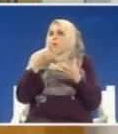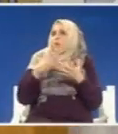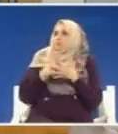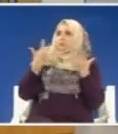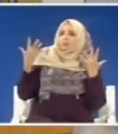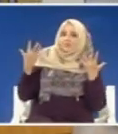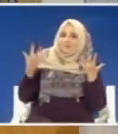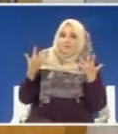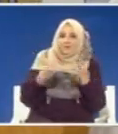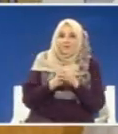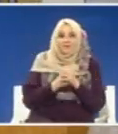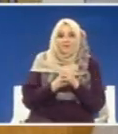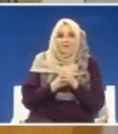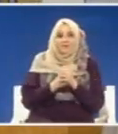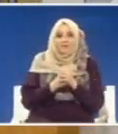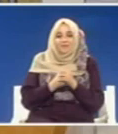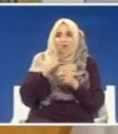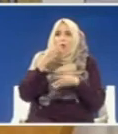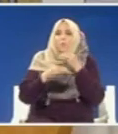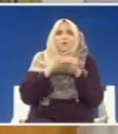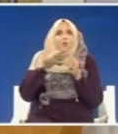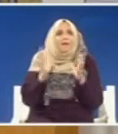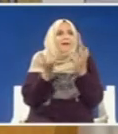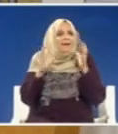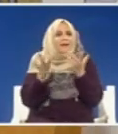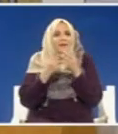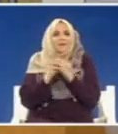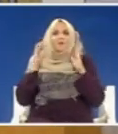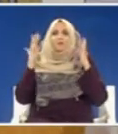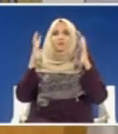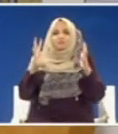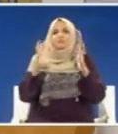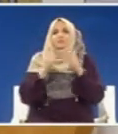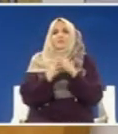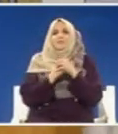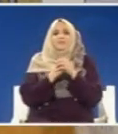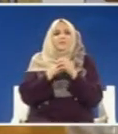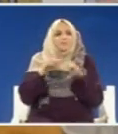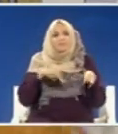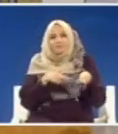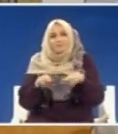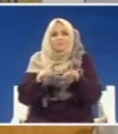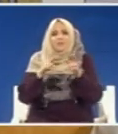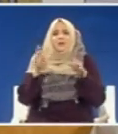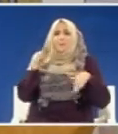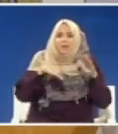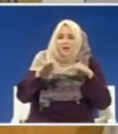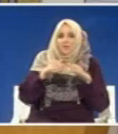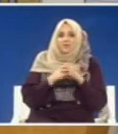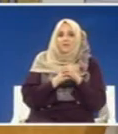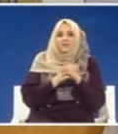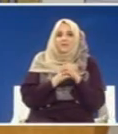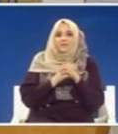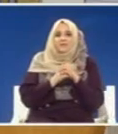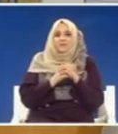قد النيث زرت كان غد النيث مكتي دي خلق ربي اذورا الغبو الغوابي ذي سفن ذي البحور ما انك